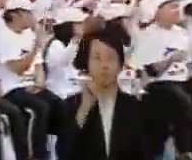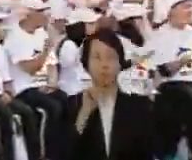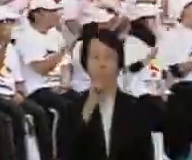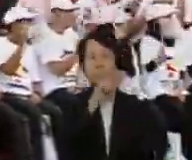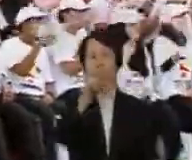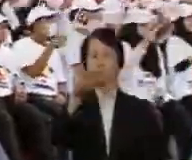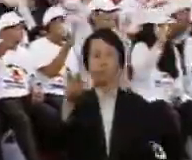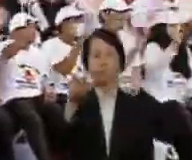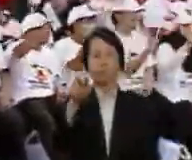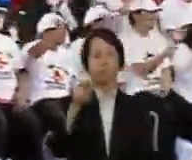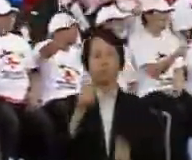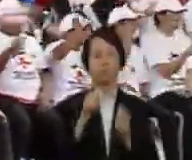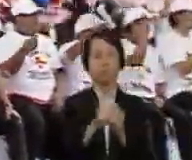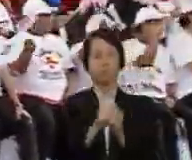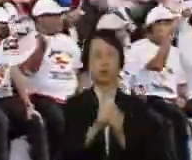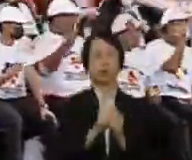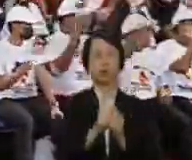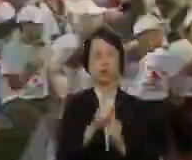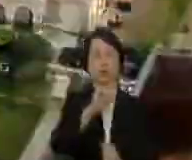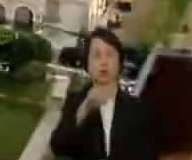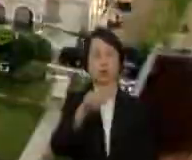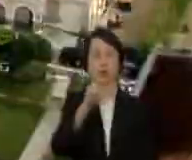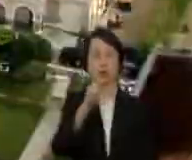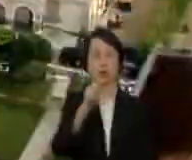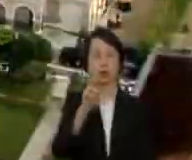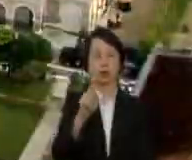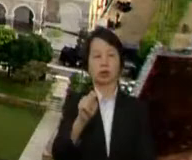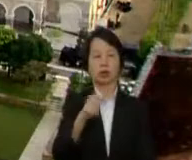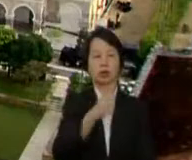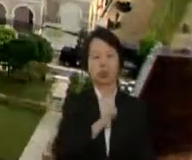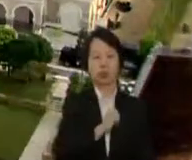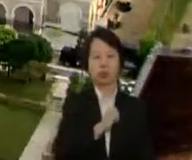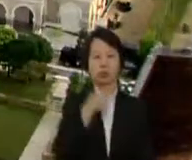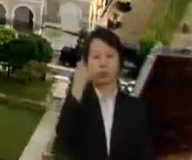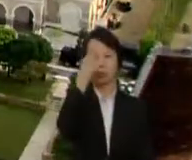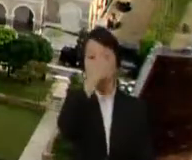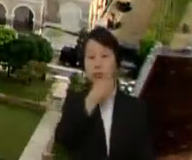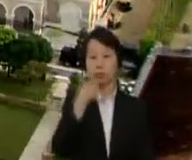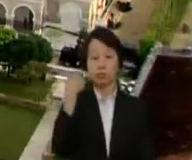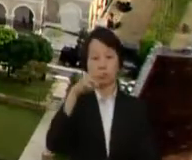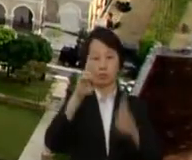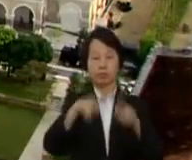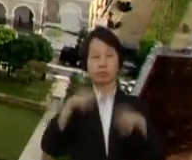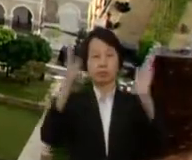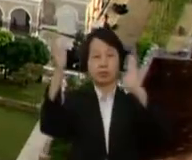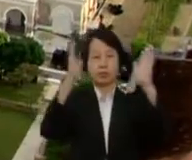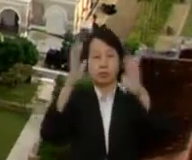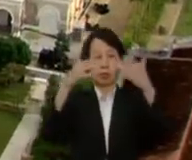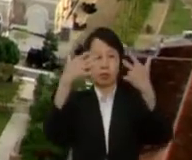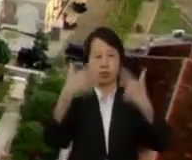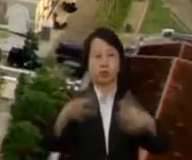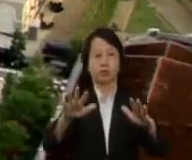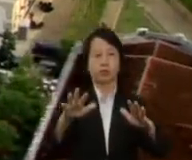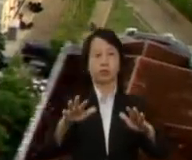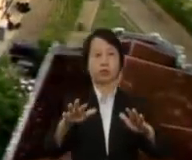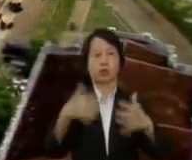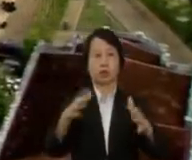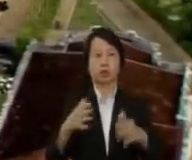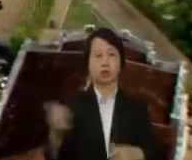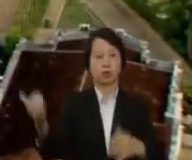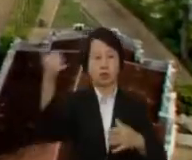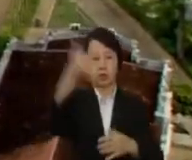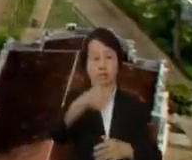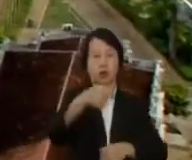dapat saksikan di kaca TV ketika ini adalah wajah-wajah rakyat Malaysia yang telah pun